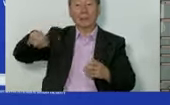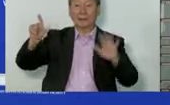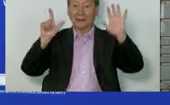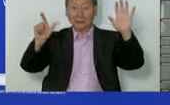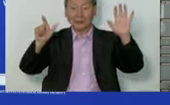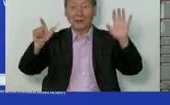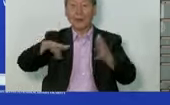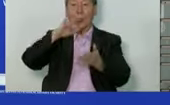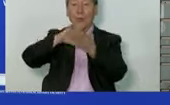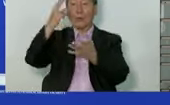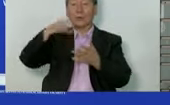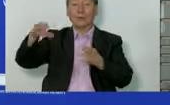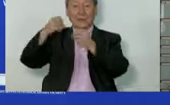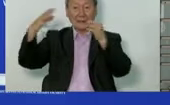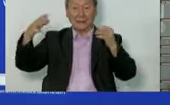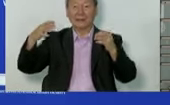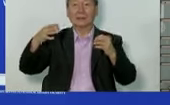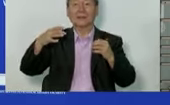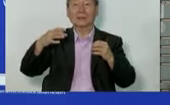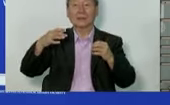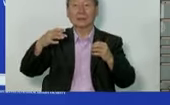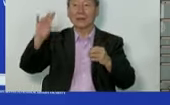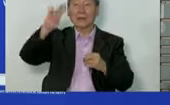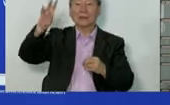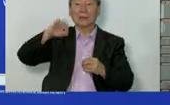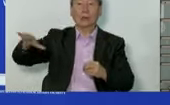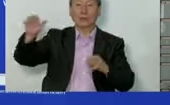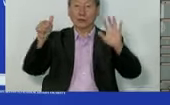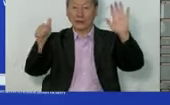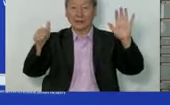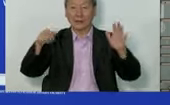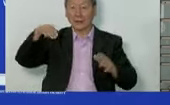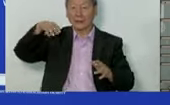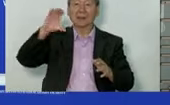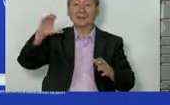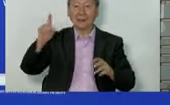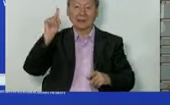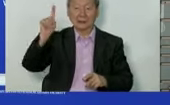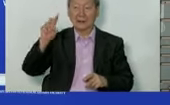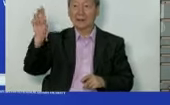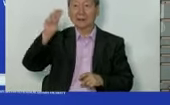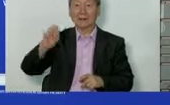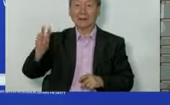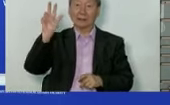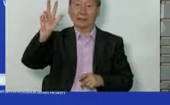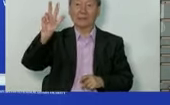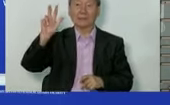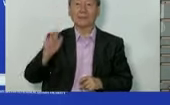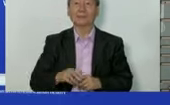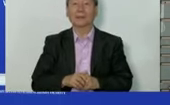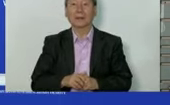области 7, в Волжской области 15, в Нарынской области 6, в Таласской области 1, в Баткенской области